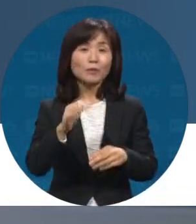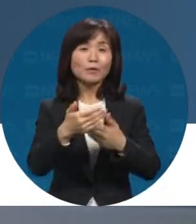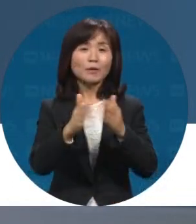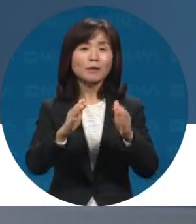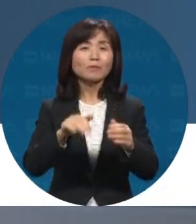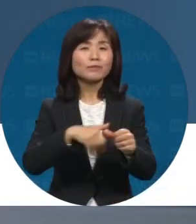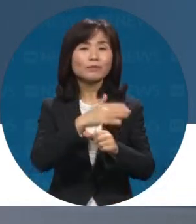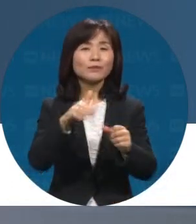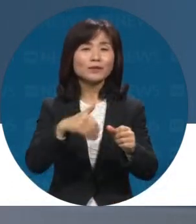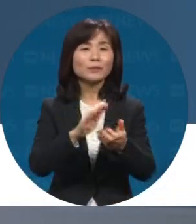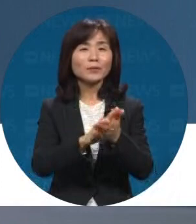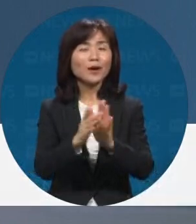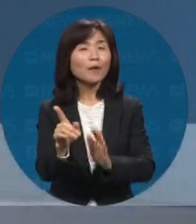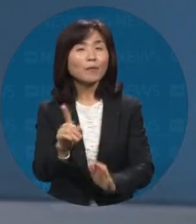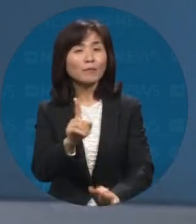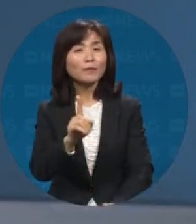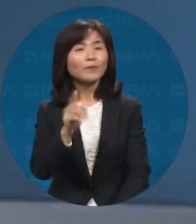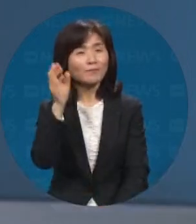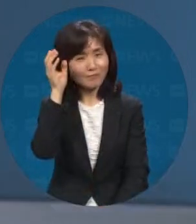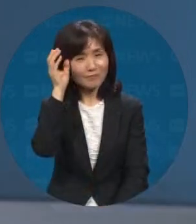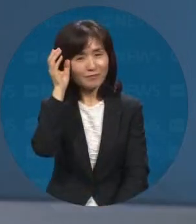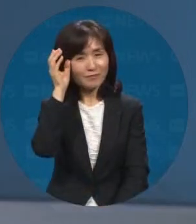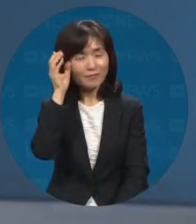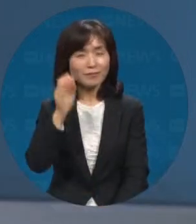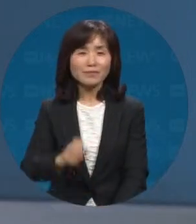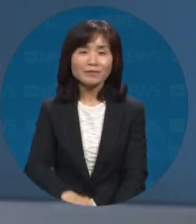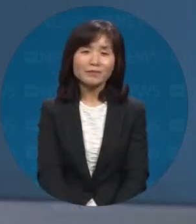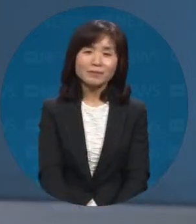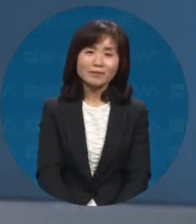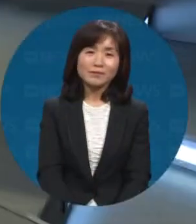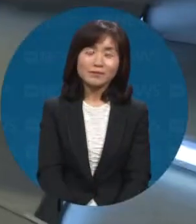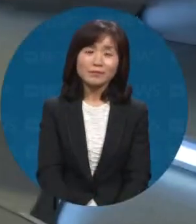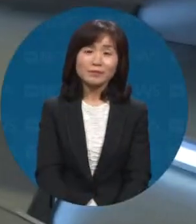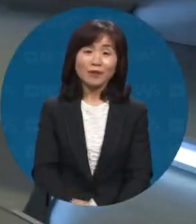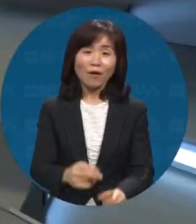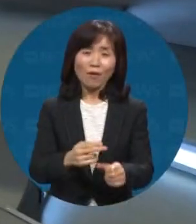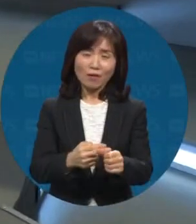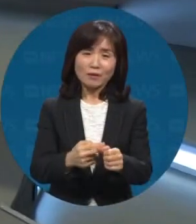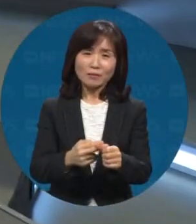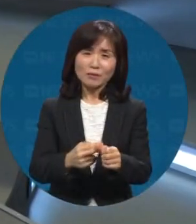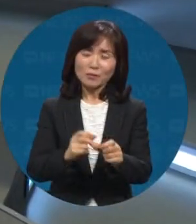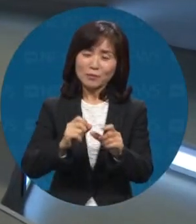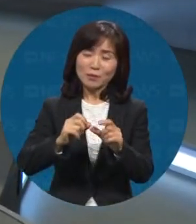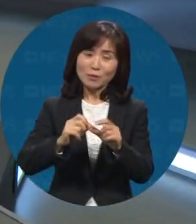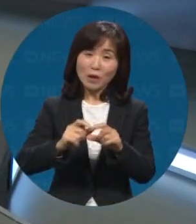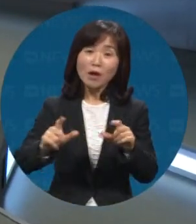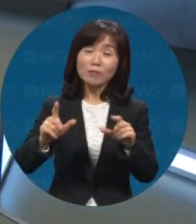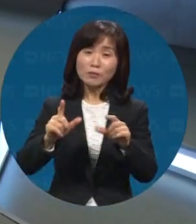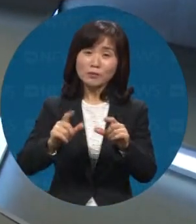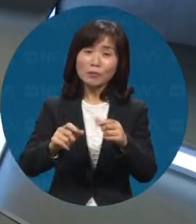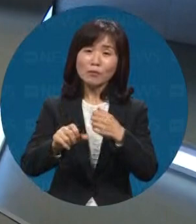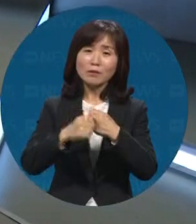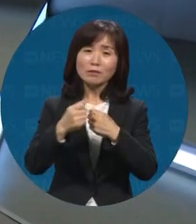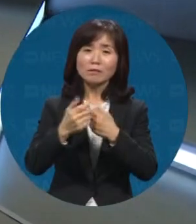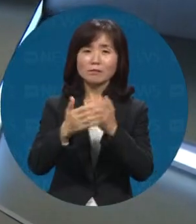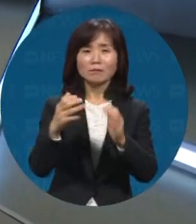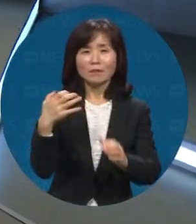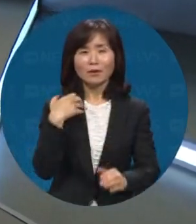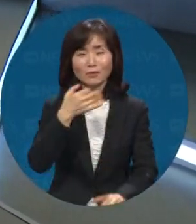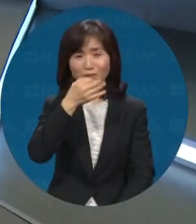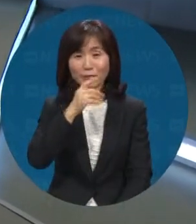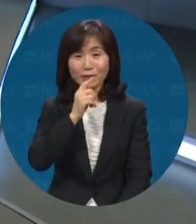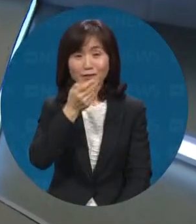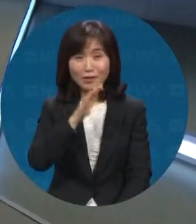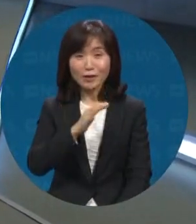반에 분위기를 어떻게 변화시켜 줄지 또 기대가 됩니다네 우리 선생님들 보통 5학년 담임 재림들 다 이런 말씀 하시는데